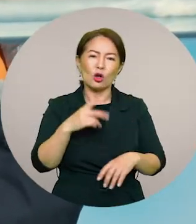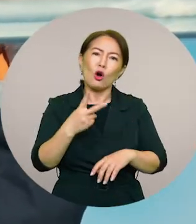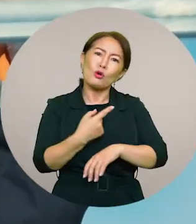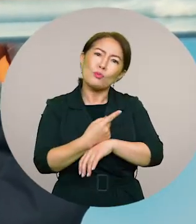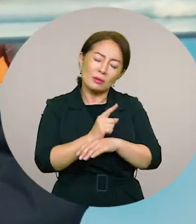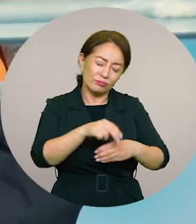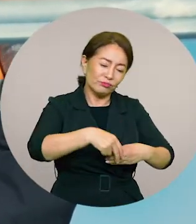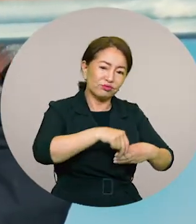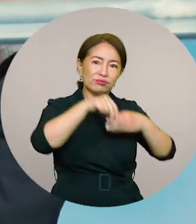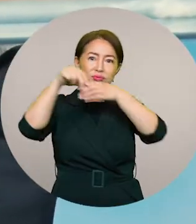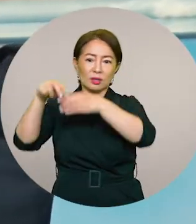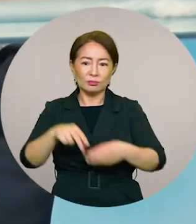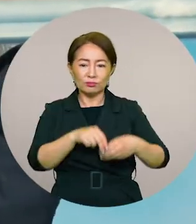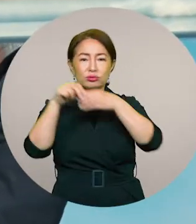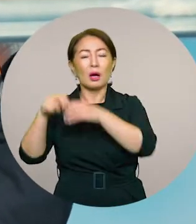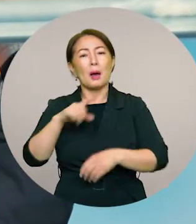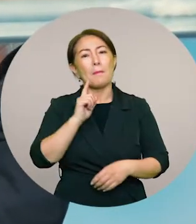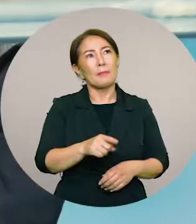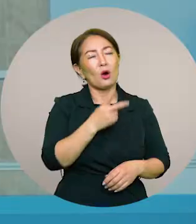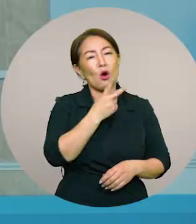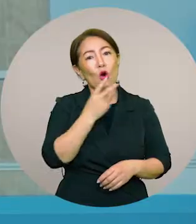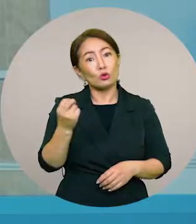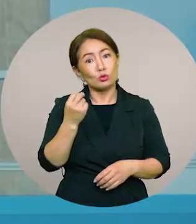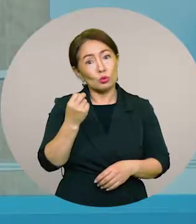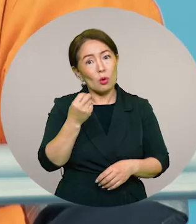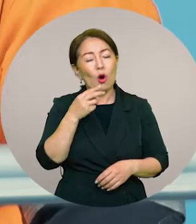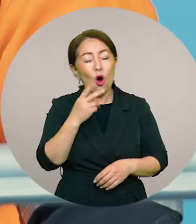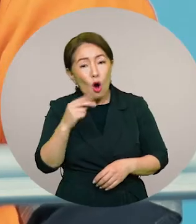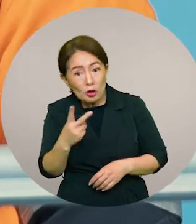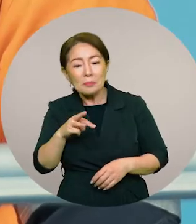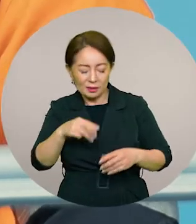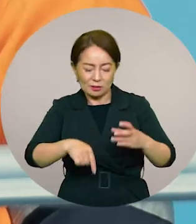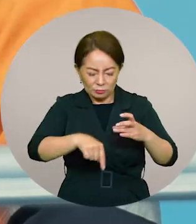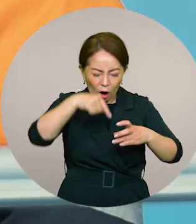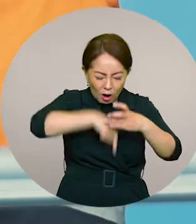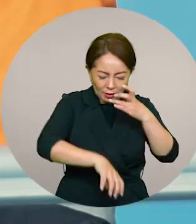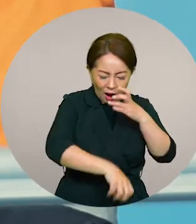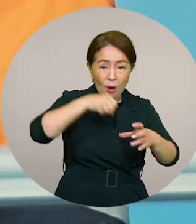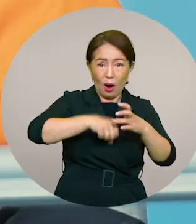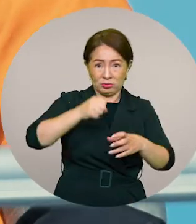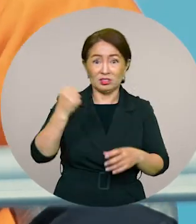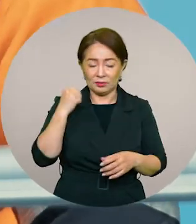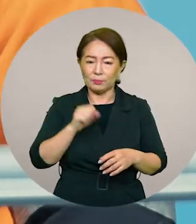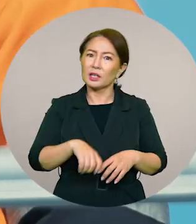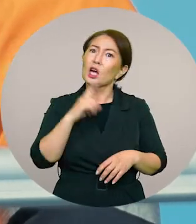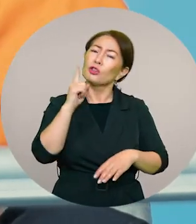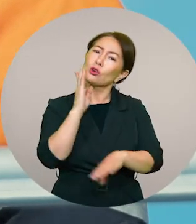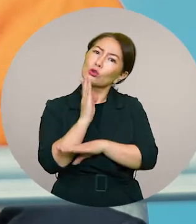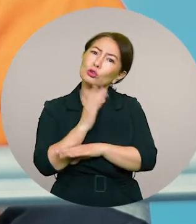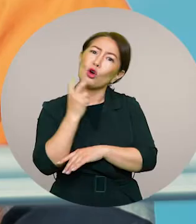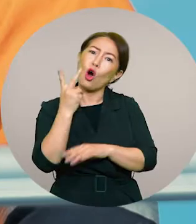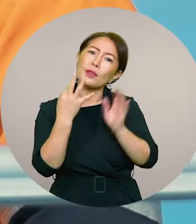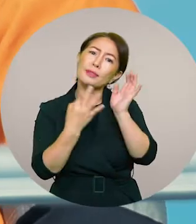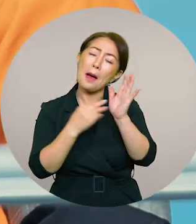нэг удаадаа дэшээд хүнээсээ 1202 м-с татж гаргаж ирдэг. Яг өөрийнхөө бүрэн хүчин чадлаараа ажиллахад бол хоногт